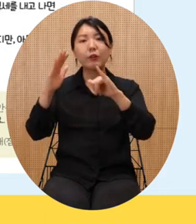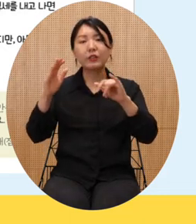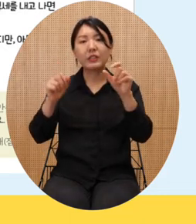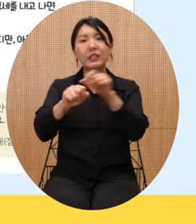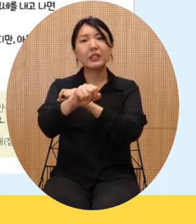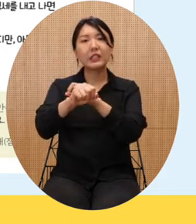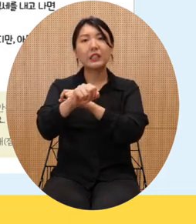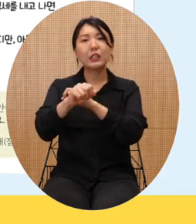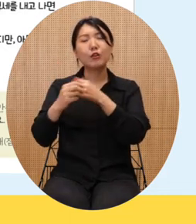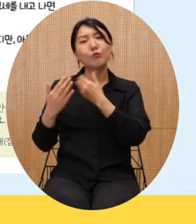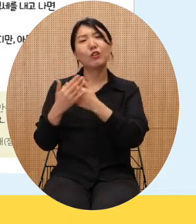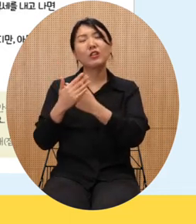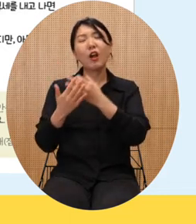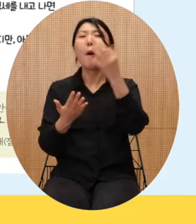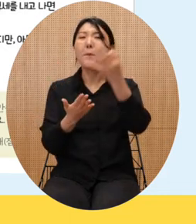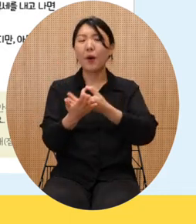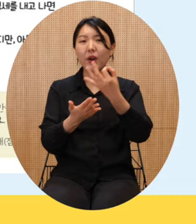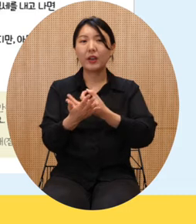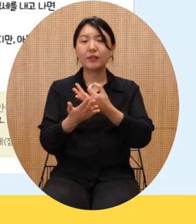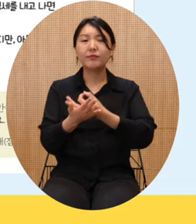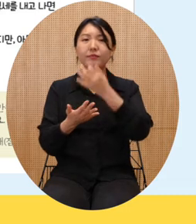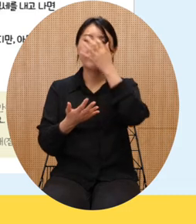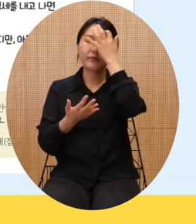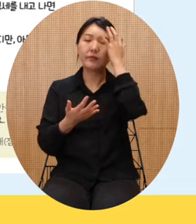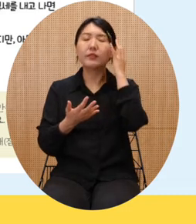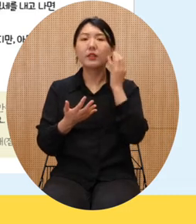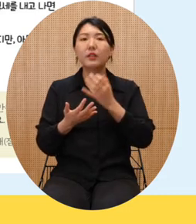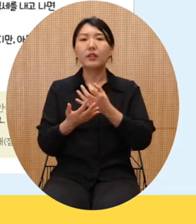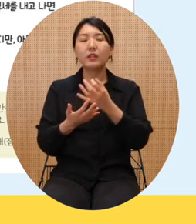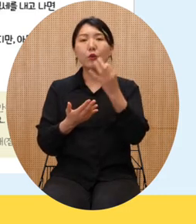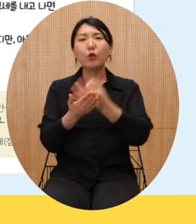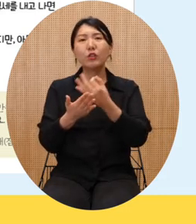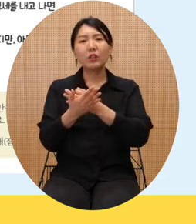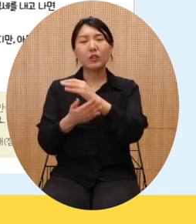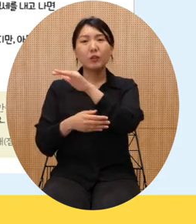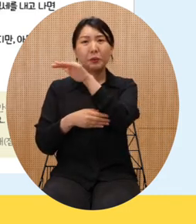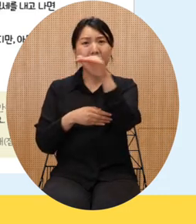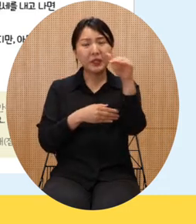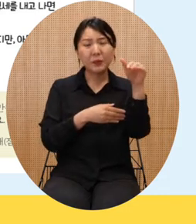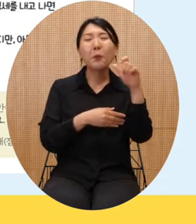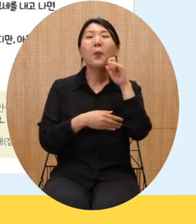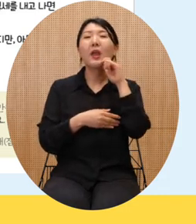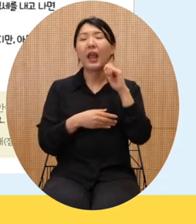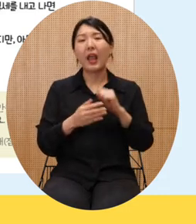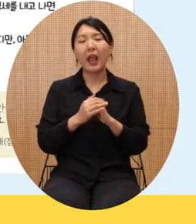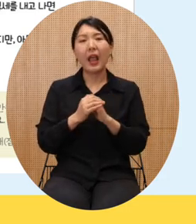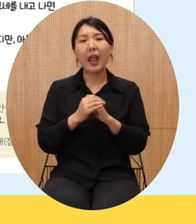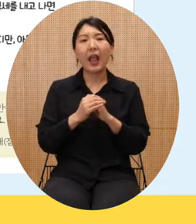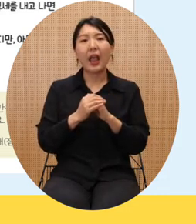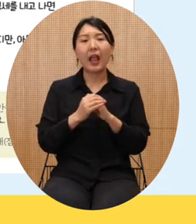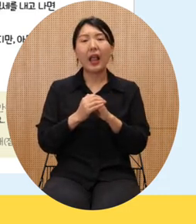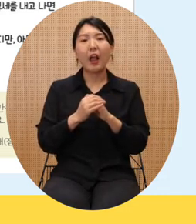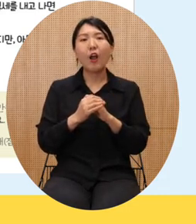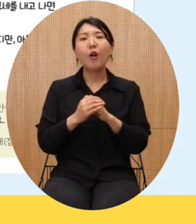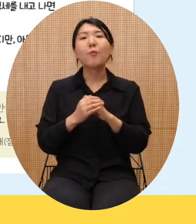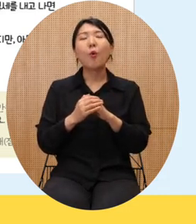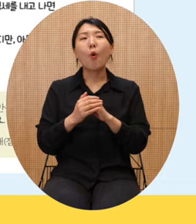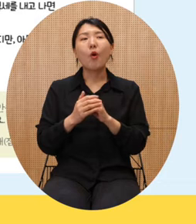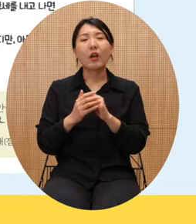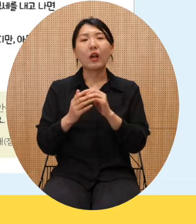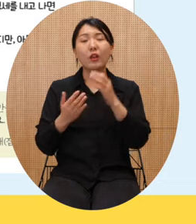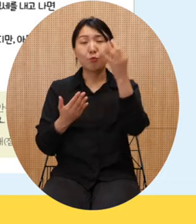중위소득 60%의 가구의 특징은 불안정한 소득이라는 겁니다. 주거, 그러니까 소득이 일정치가 않은